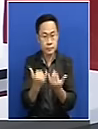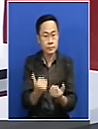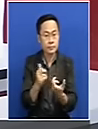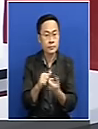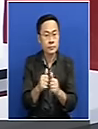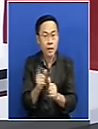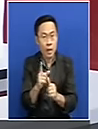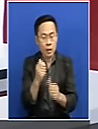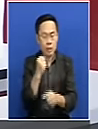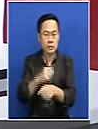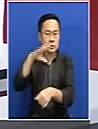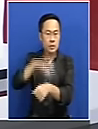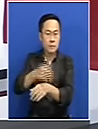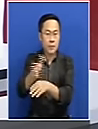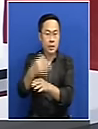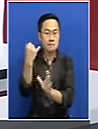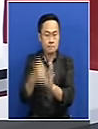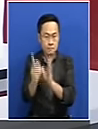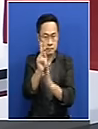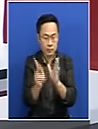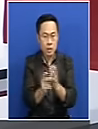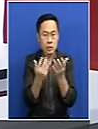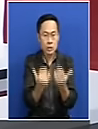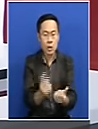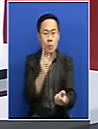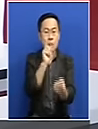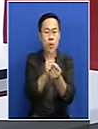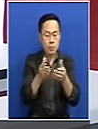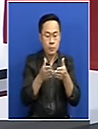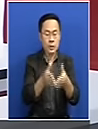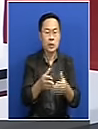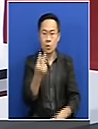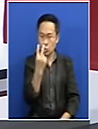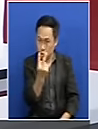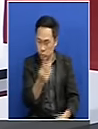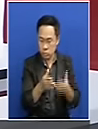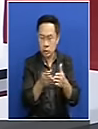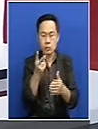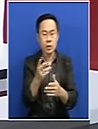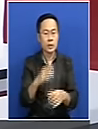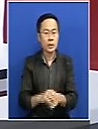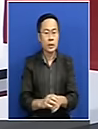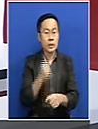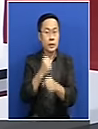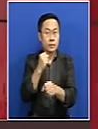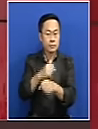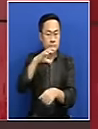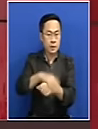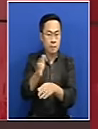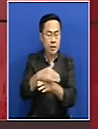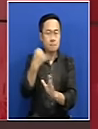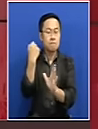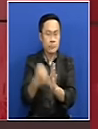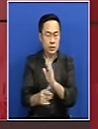ตามติดกันเรื่องของการทำประมงผิดกฎหมายค่ะเพราะว่าล่าสุดพบเรือประมง2ลำนะคะทำการประมงนอกน่านน้ำ